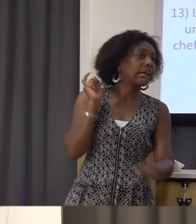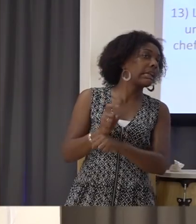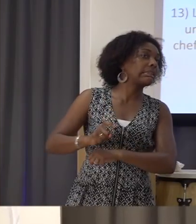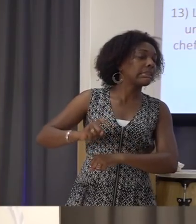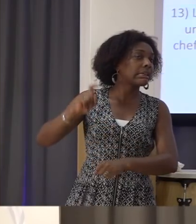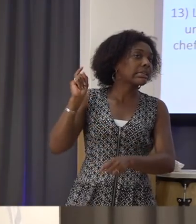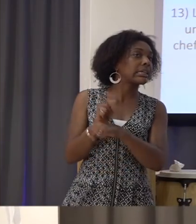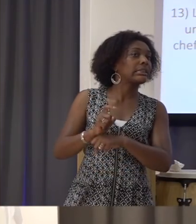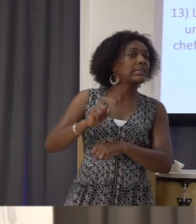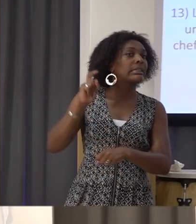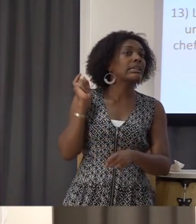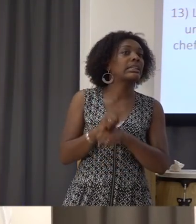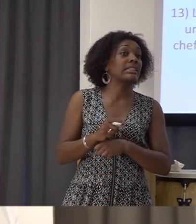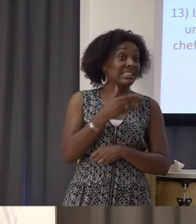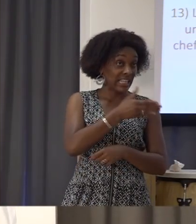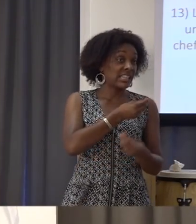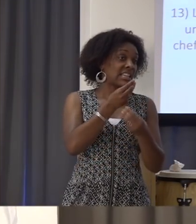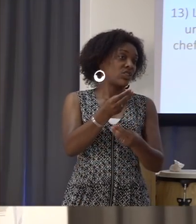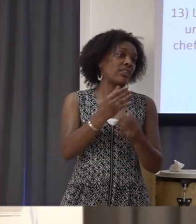à l'encontre de l'œuvre de Dieu.